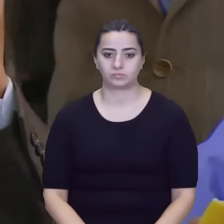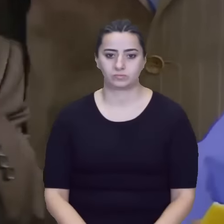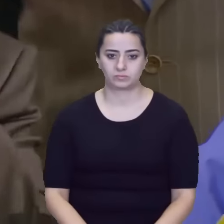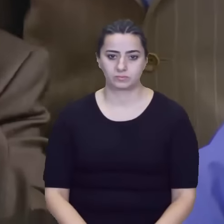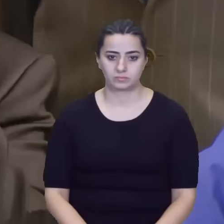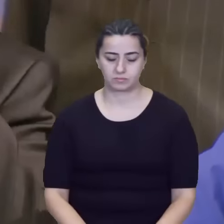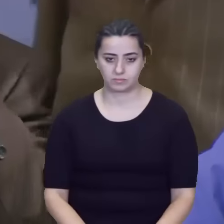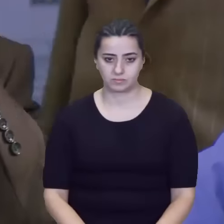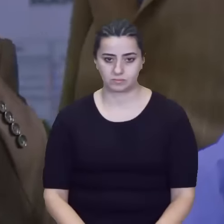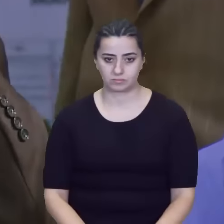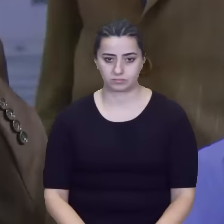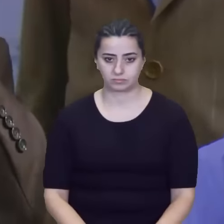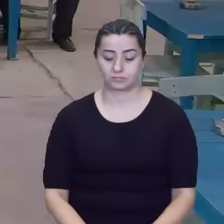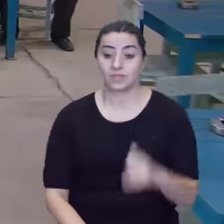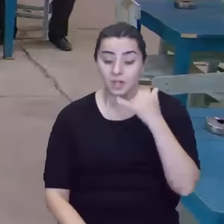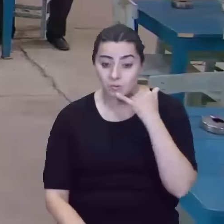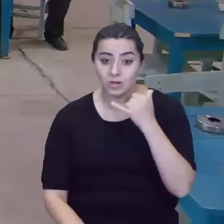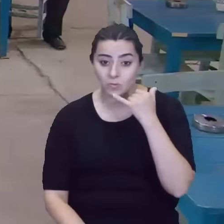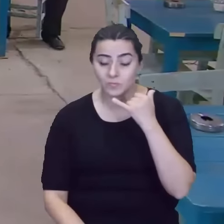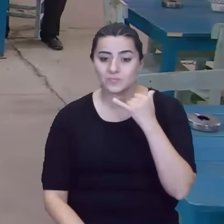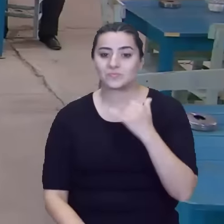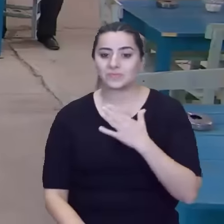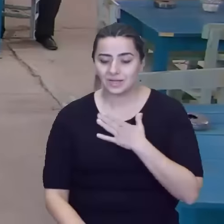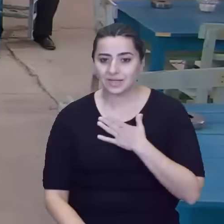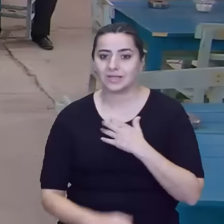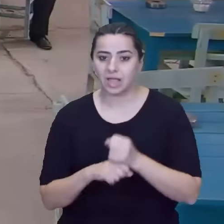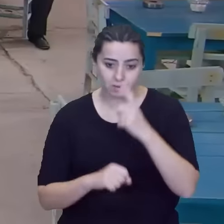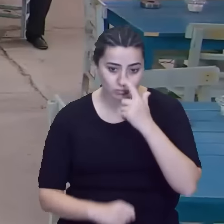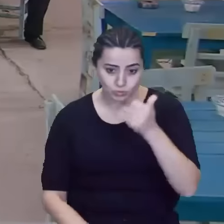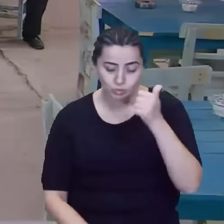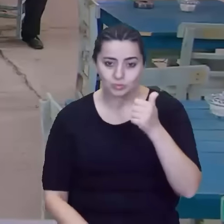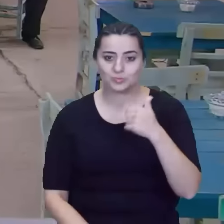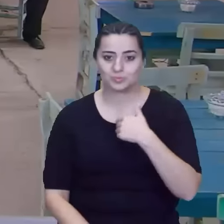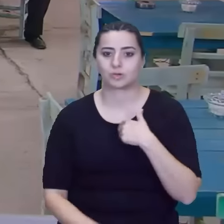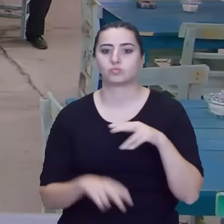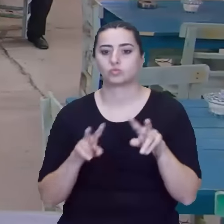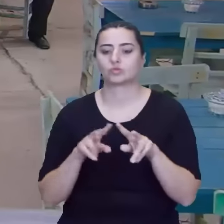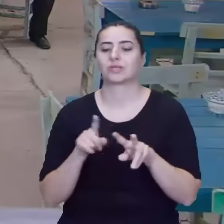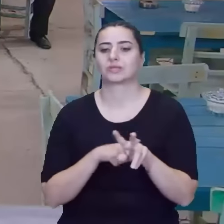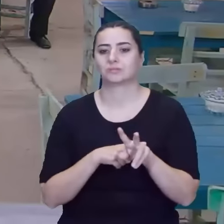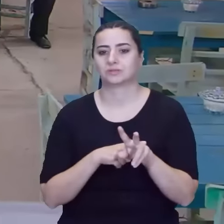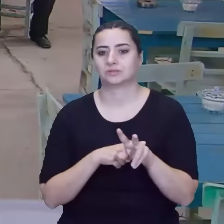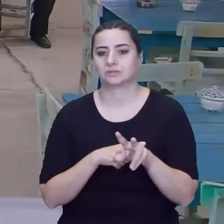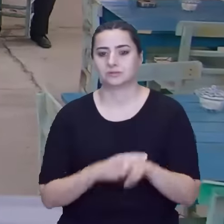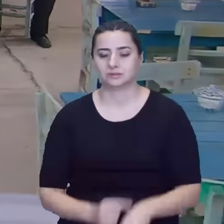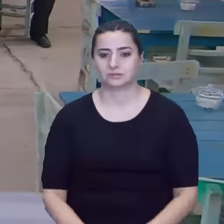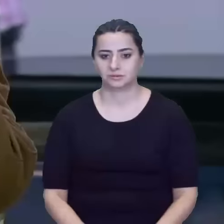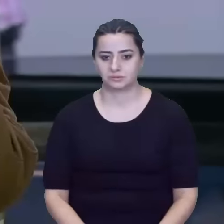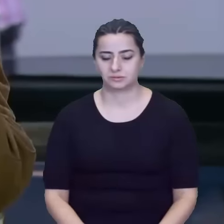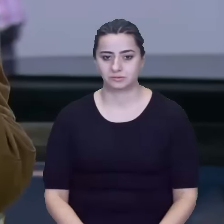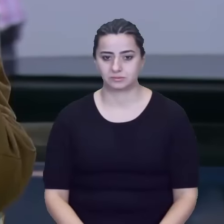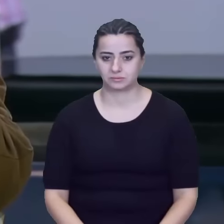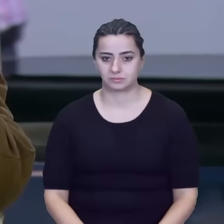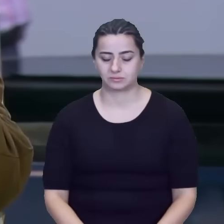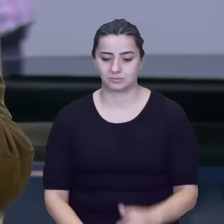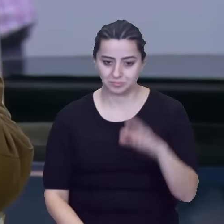Alo. Alo. Sayın genel müdürüm, ben Mustafa Yılmaz efendim.